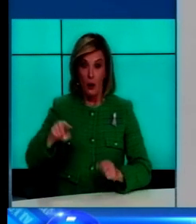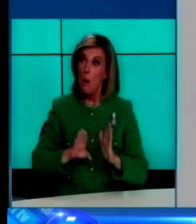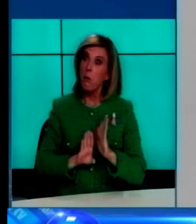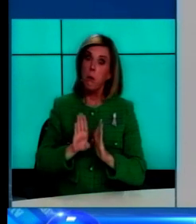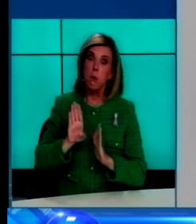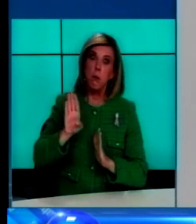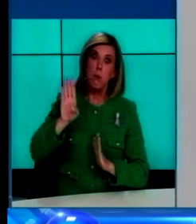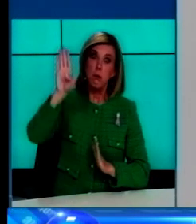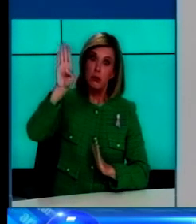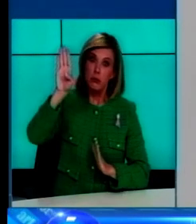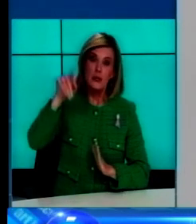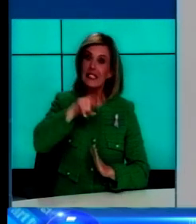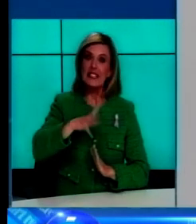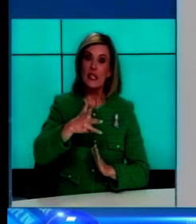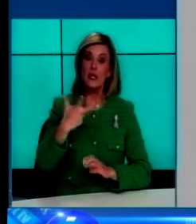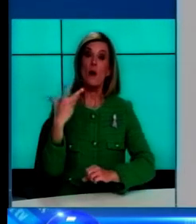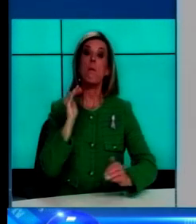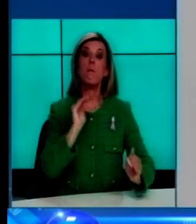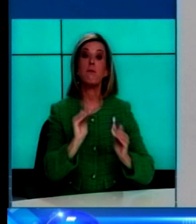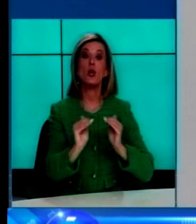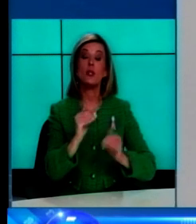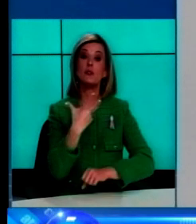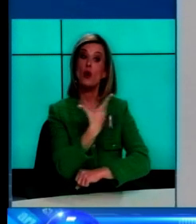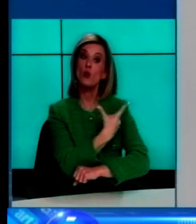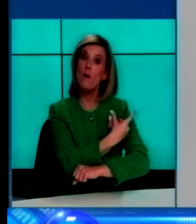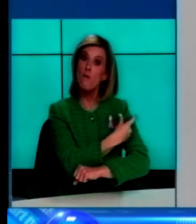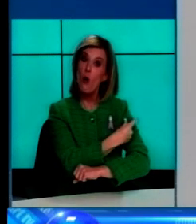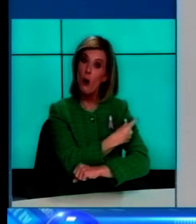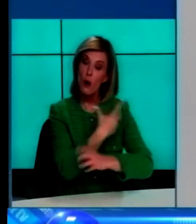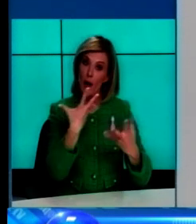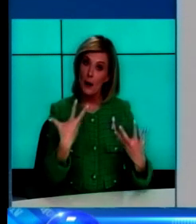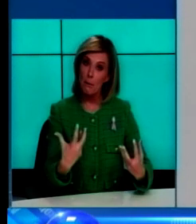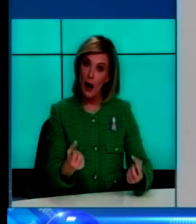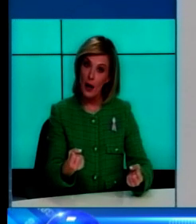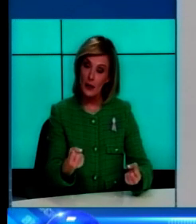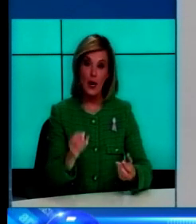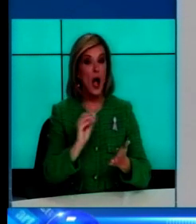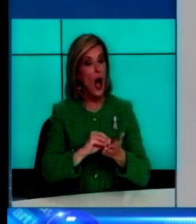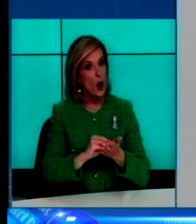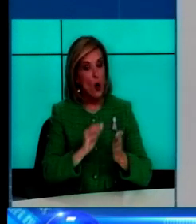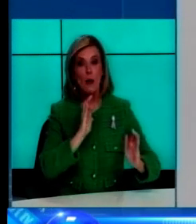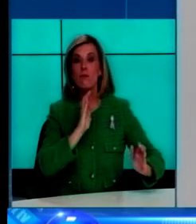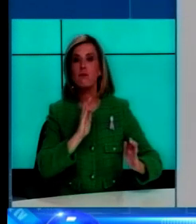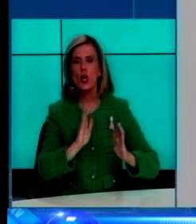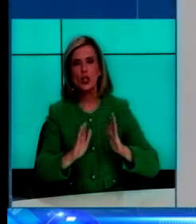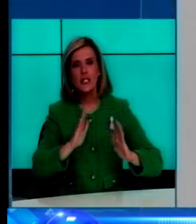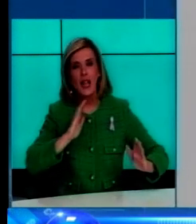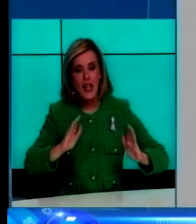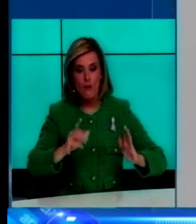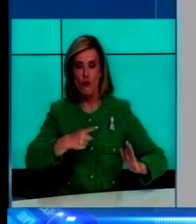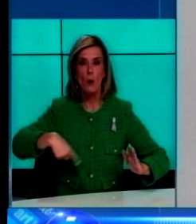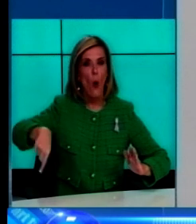ποσοστιαία του εμβολίου και σε αυτή την ηλικιακή ομάδα. Και ένας ακόμα λόγος, λέω εγώ, να προστατευθεί όσο το δυνατόν και ο